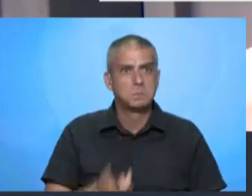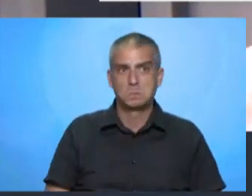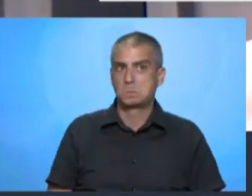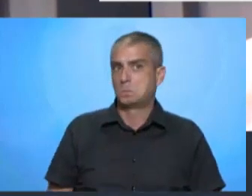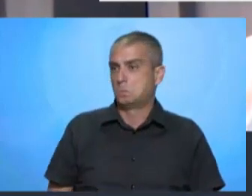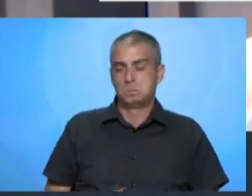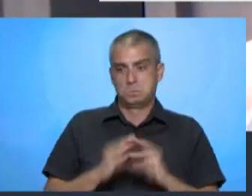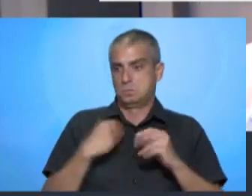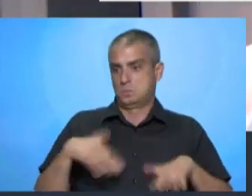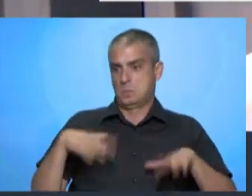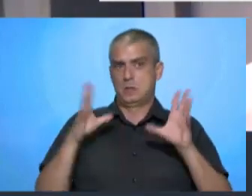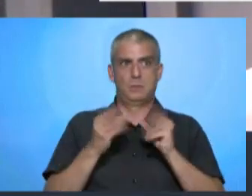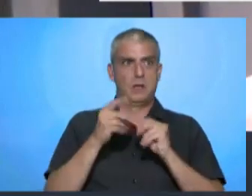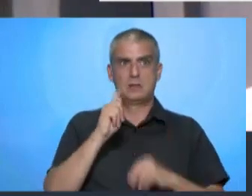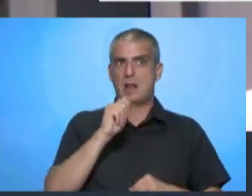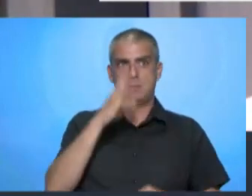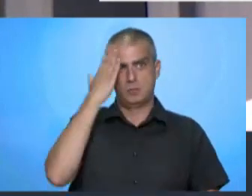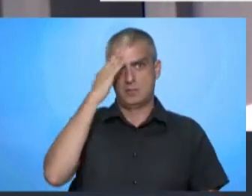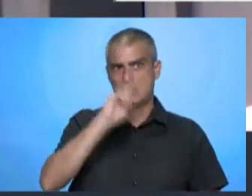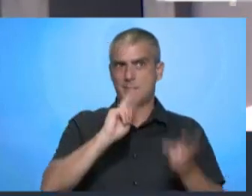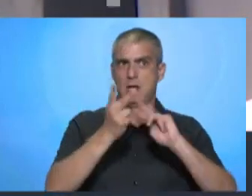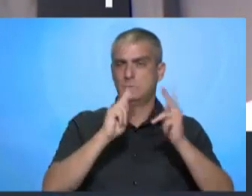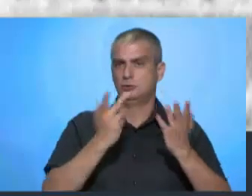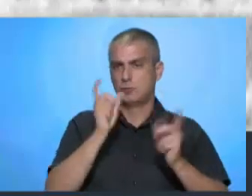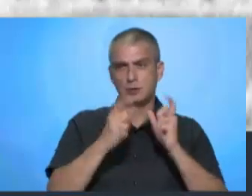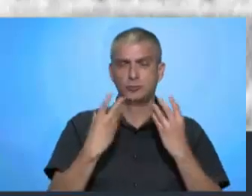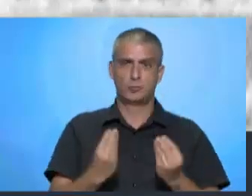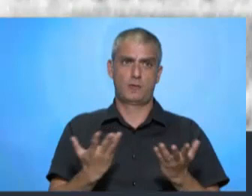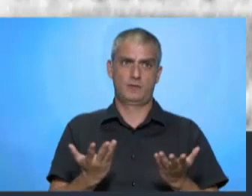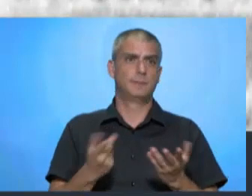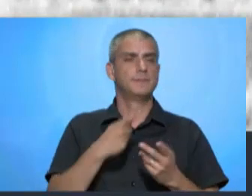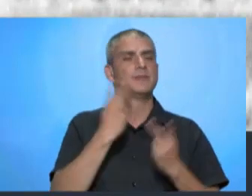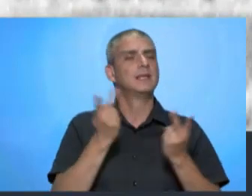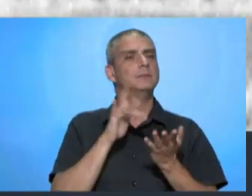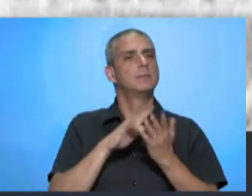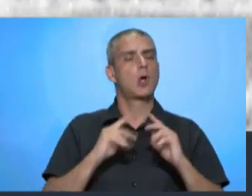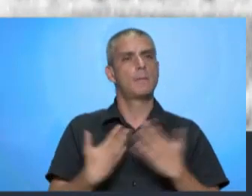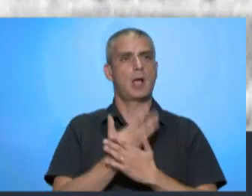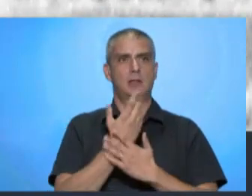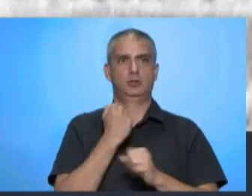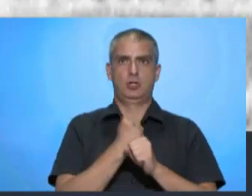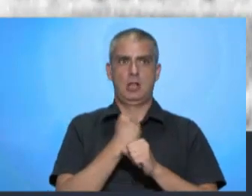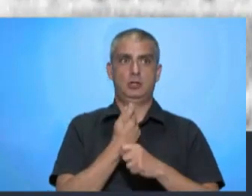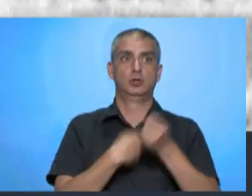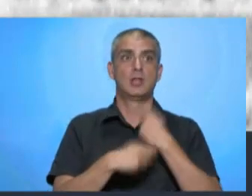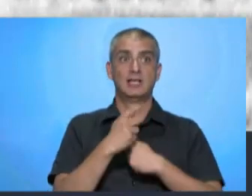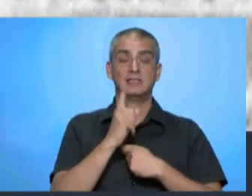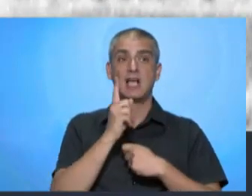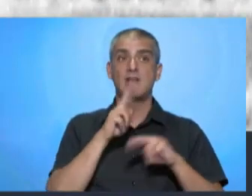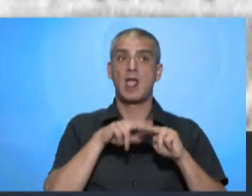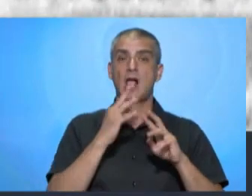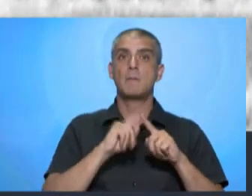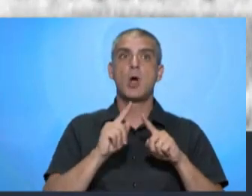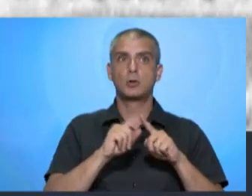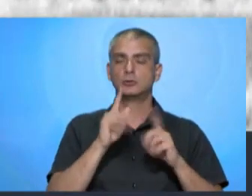הילדים, סך הכל גדלנו כולנו פה בתל מונד, מכירים אחד את השני. אנשים טובים. חיים חיפשה מקום חדש להפעיל ממנו את העסק, אולם כעבור חודשים